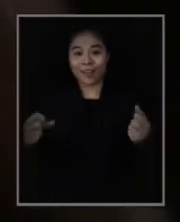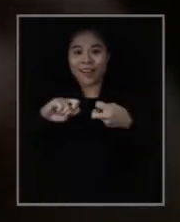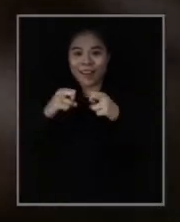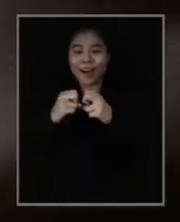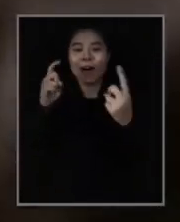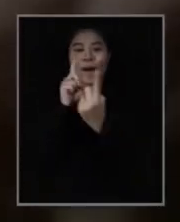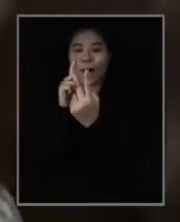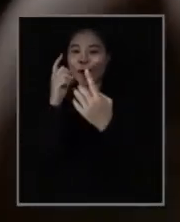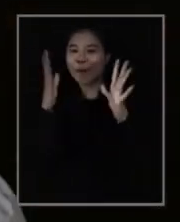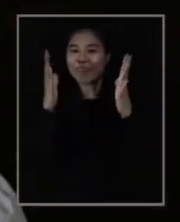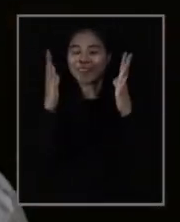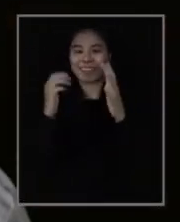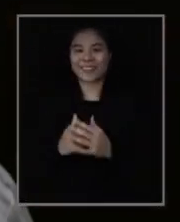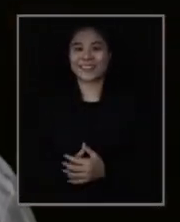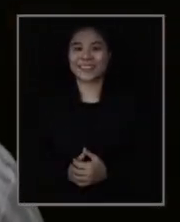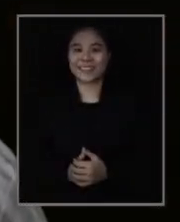ก็ไม่เป็นปัญหาอีกต่อไ